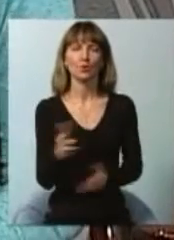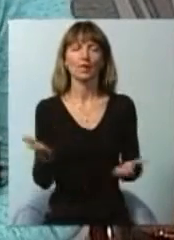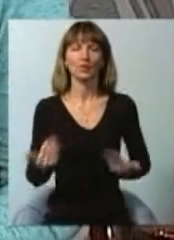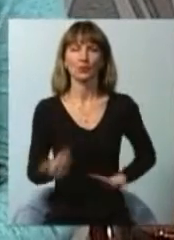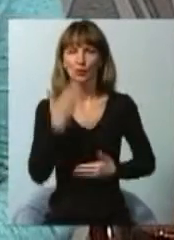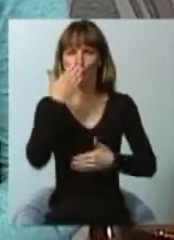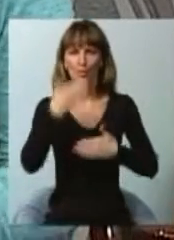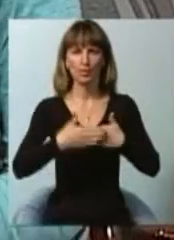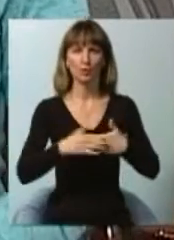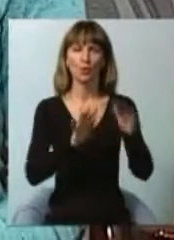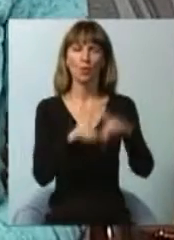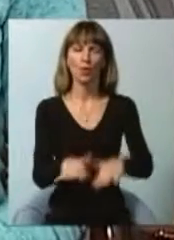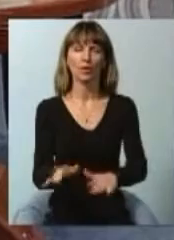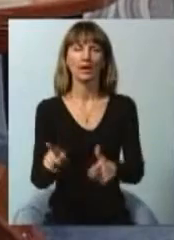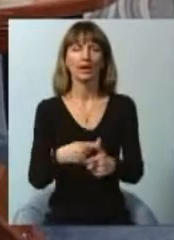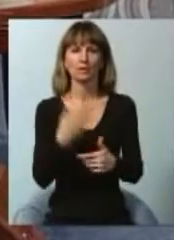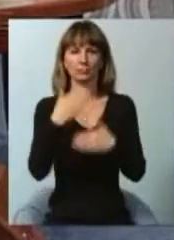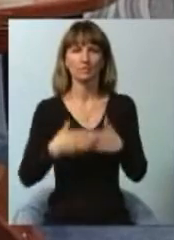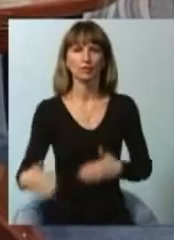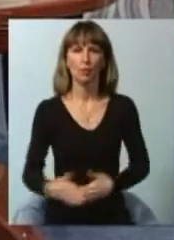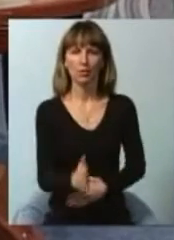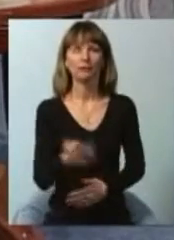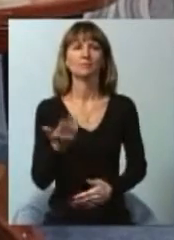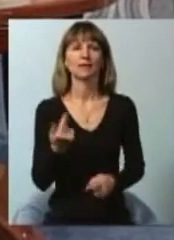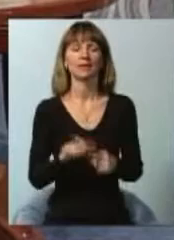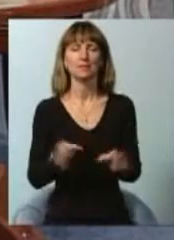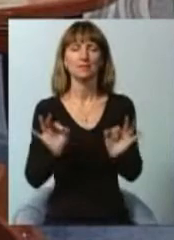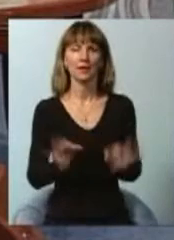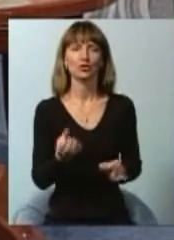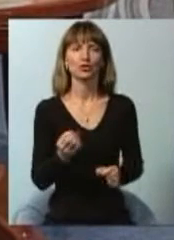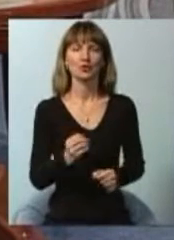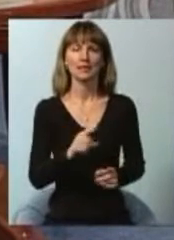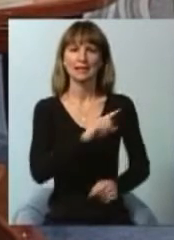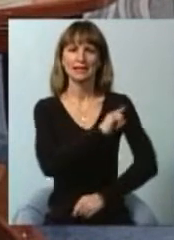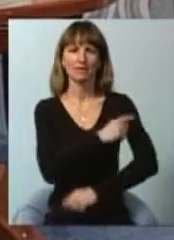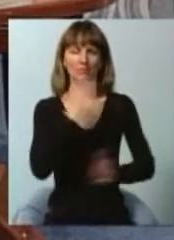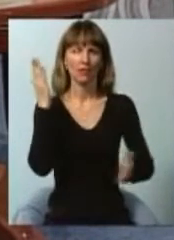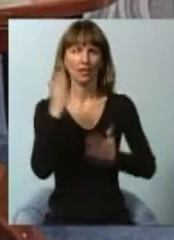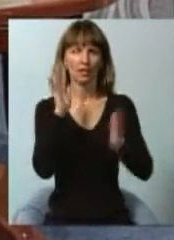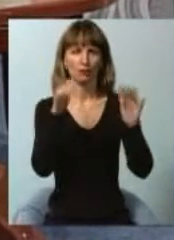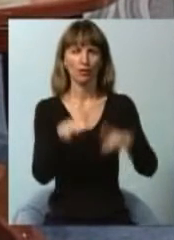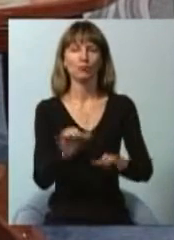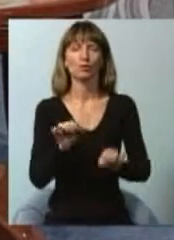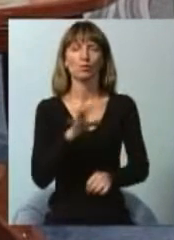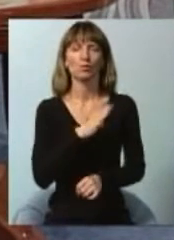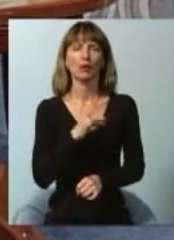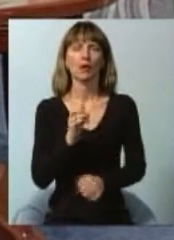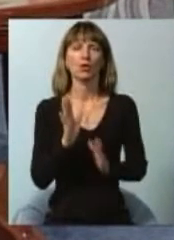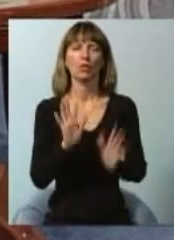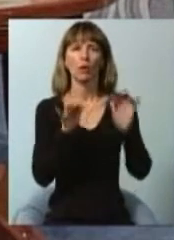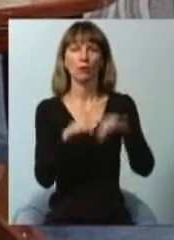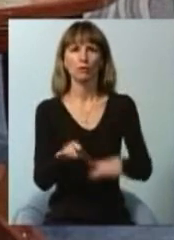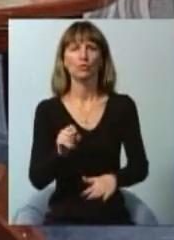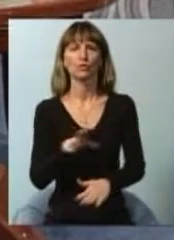живуть поблизу моря або на узбережжі. Дійсно, це правильно. А ще шторм може бувати не тільки на морі або океані, а також може